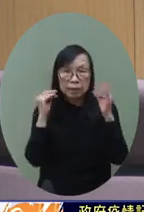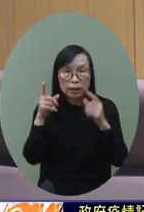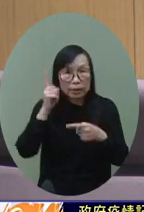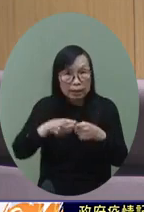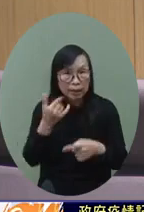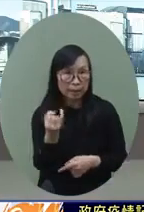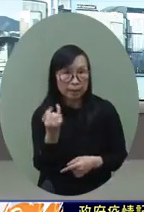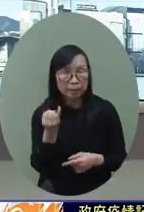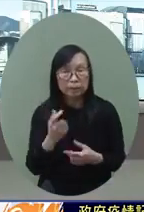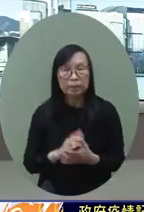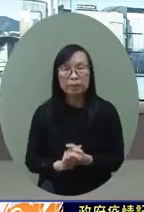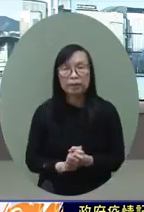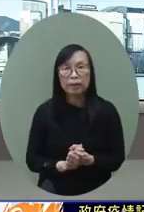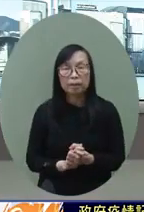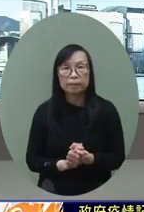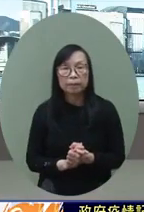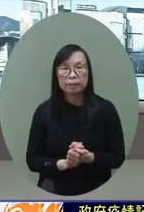該。